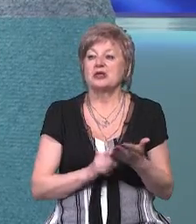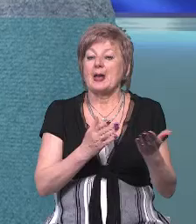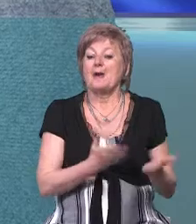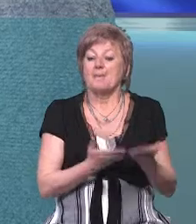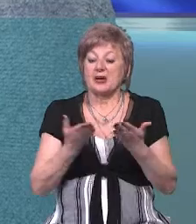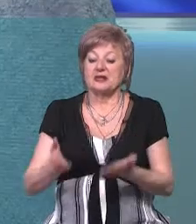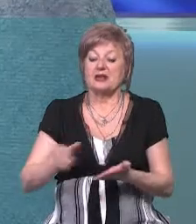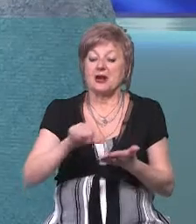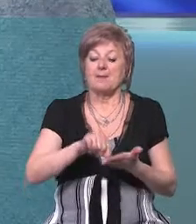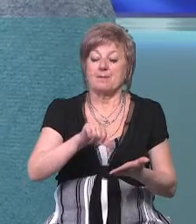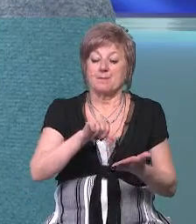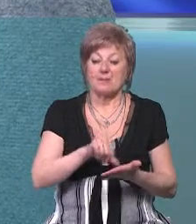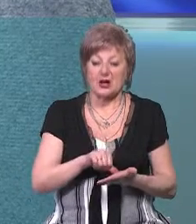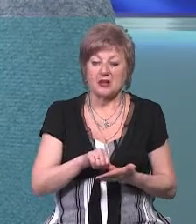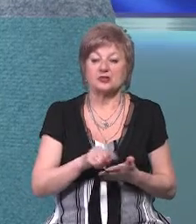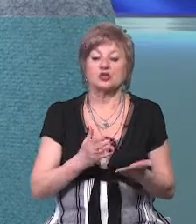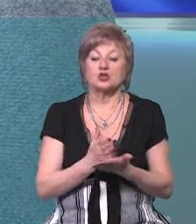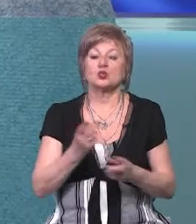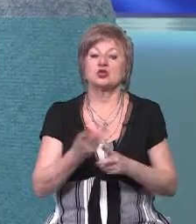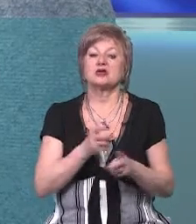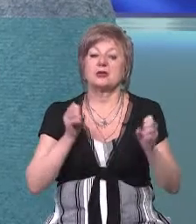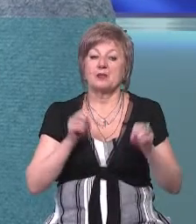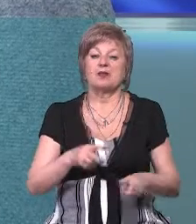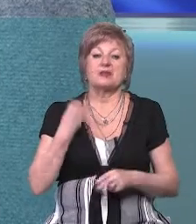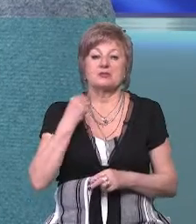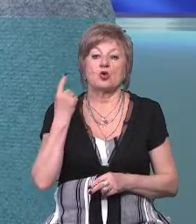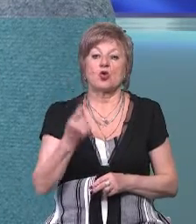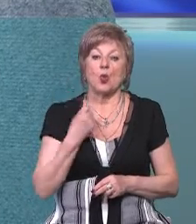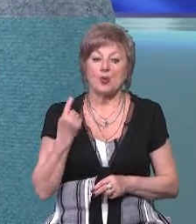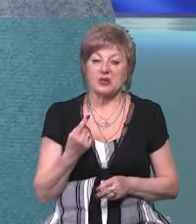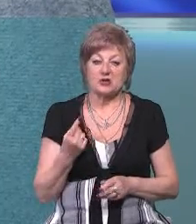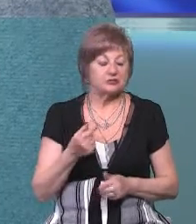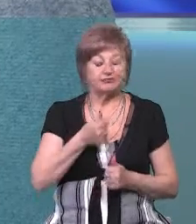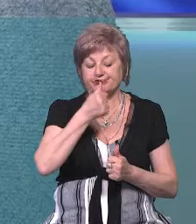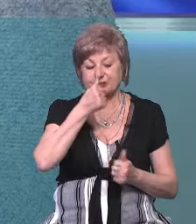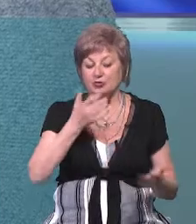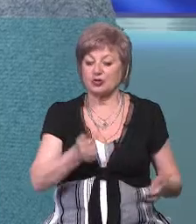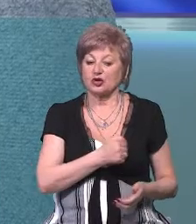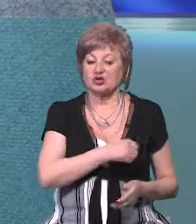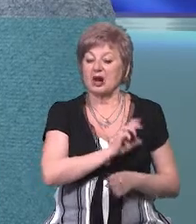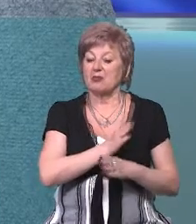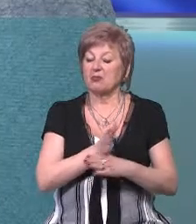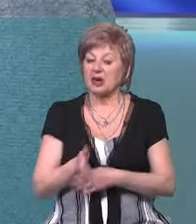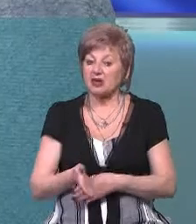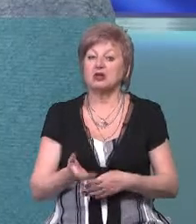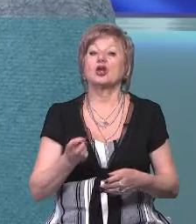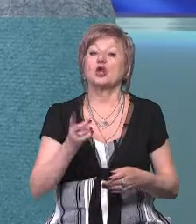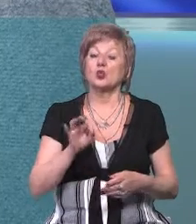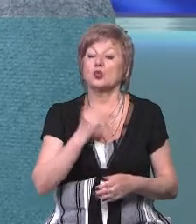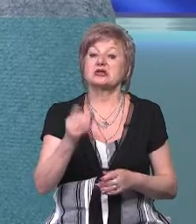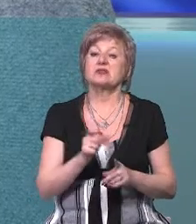запрошували представників Служби безпеки України у Запорізькій області. На жаль, вони не змогли прийти на ефір. А от за